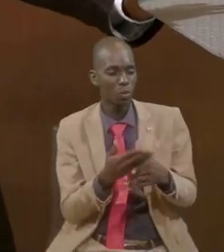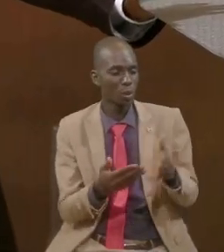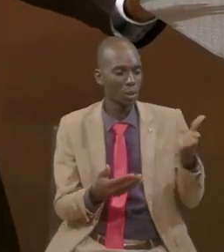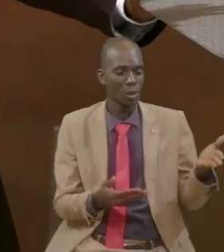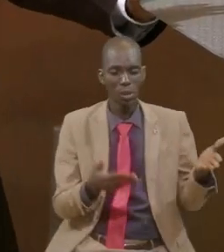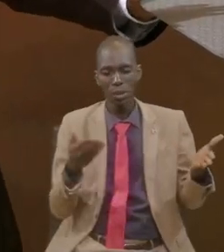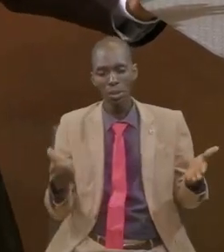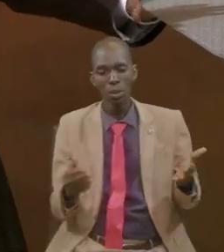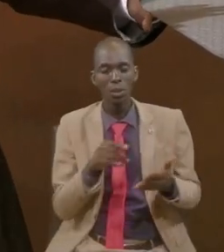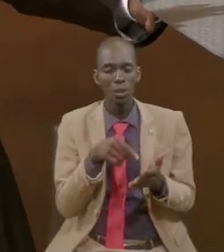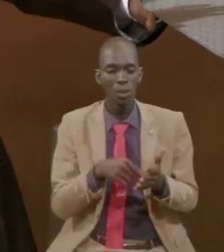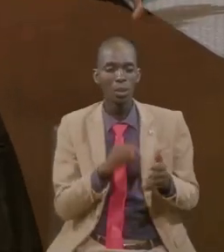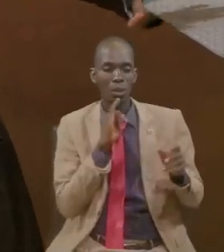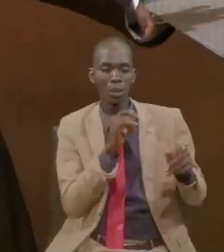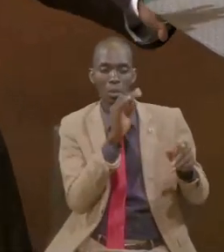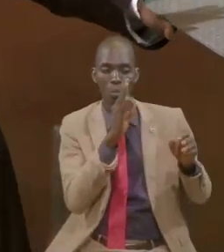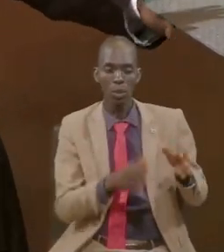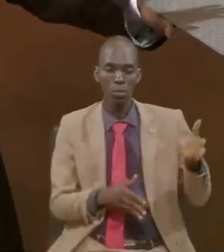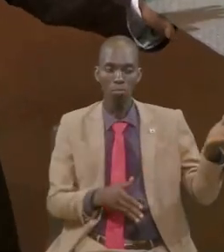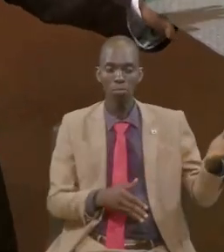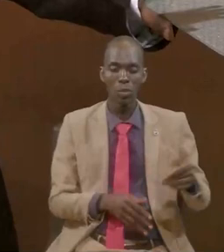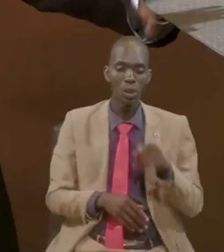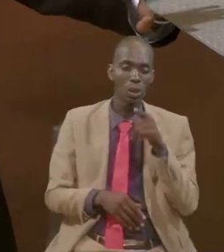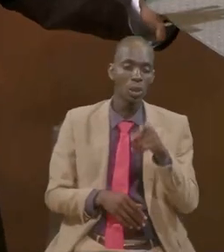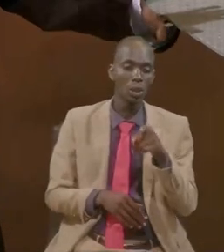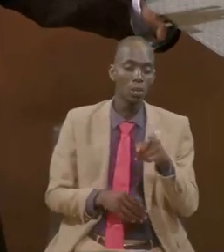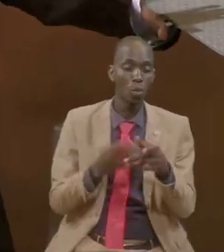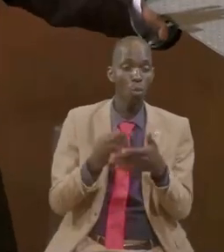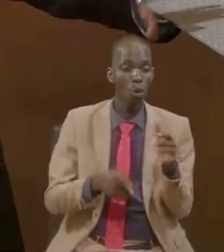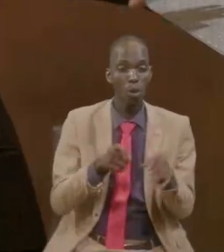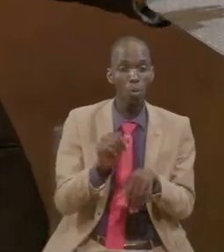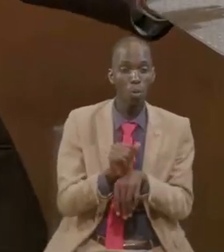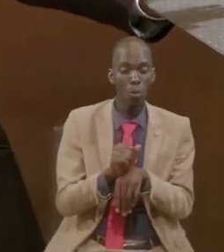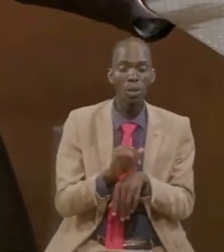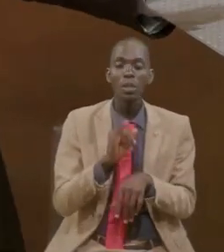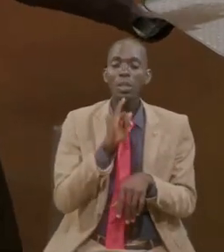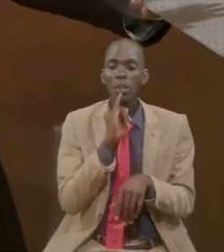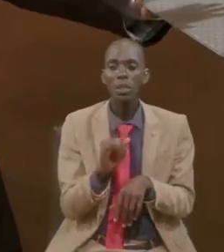une différence entre les gens. C'est ce qu'il fait, il est prédicateur. C'est ce qu'il fait,